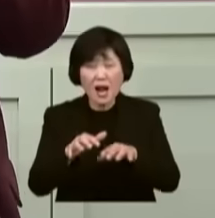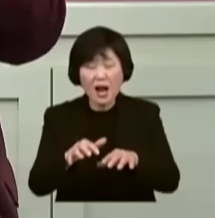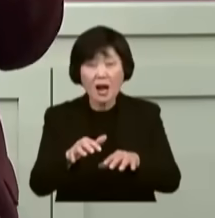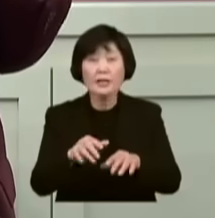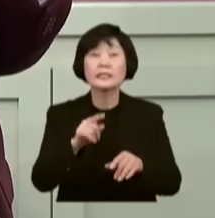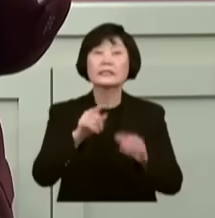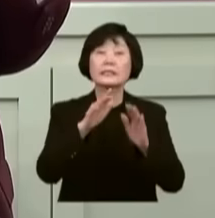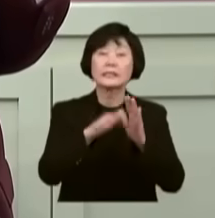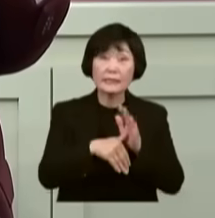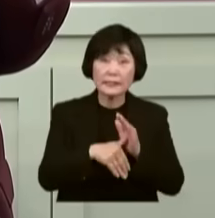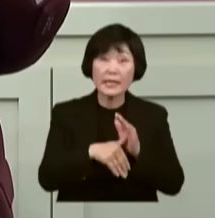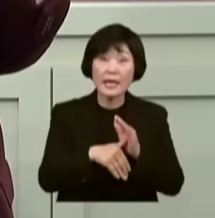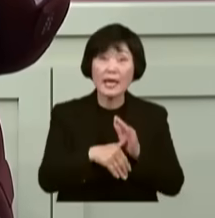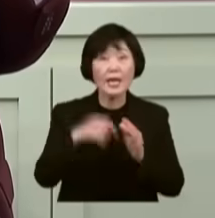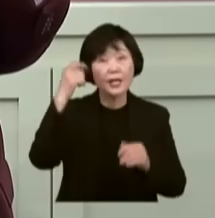났는데 나는 그때